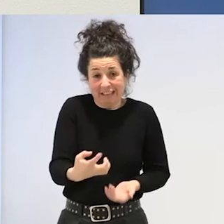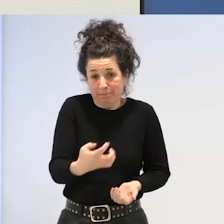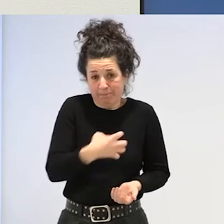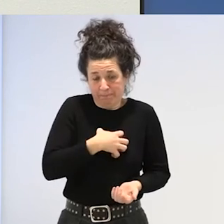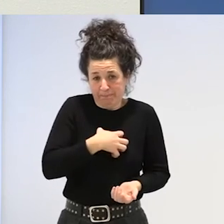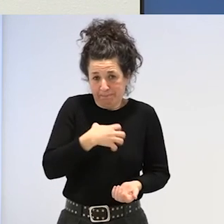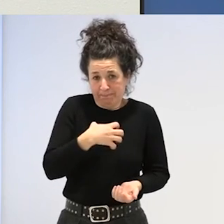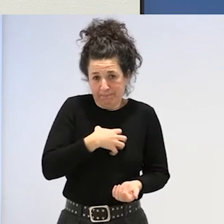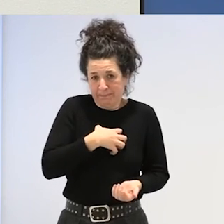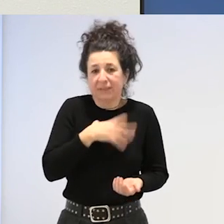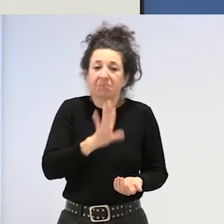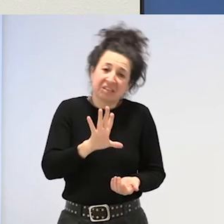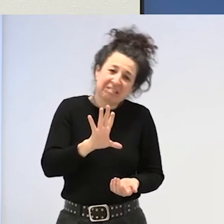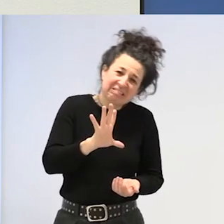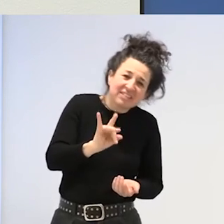Baina bai.